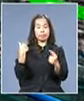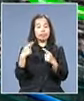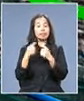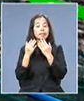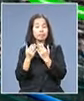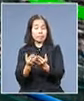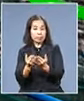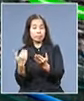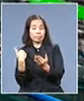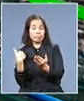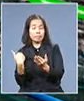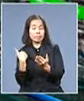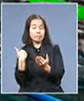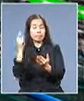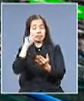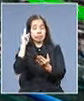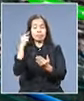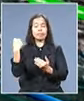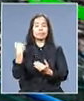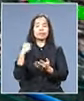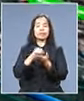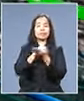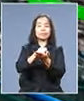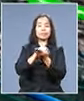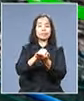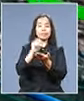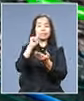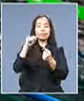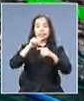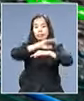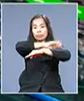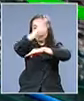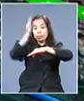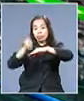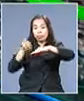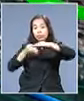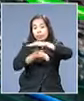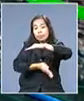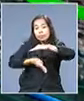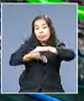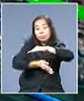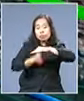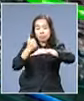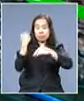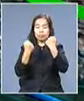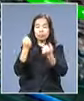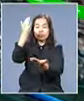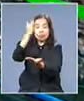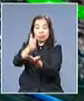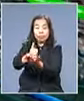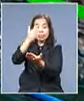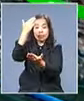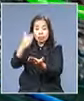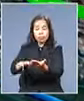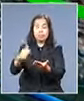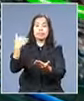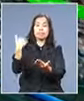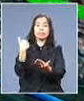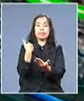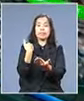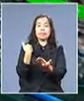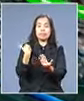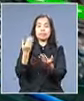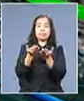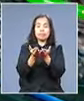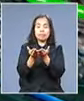างการท่องเที่ยวแห่งประเทศไทยนั้นเปิดให้บริการนะครับบริเวณของหัวลำโพงนะครับซึ่งท่านสามารถจะนั่งเรือจากหัวลำโพงนั้นเข้ามาได้นะครับตั้งแต่เวลา11นาฬิก